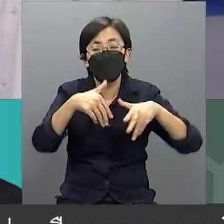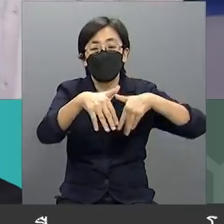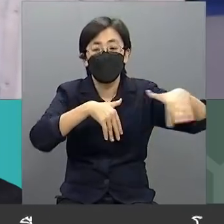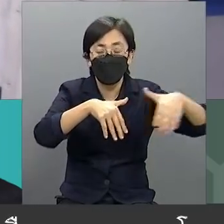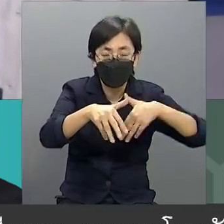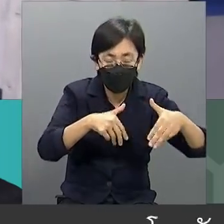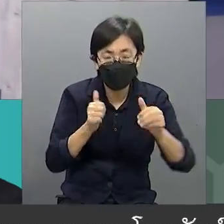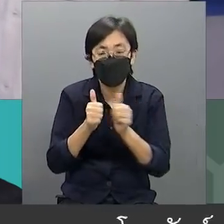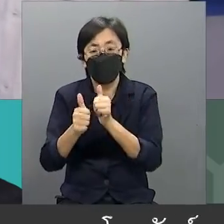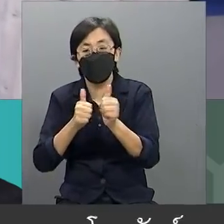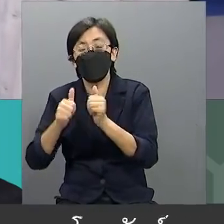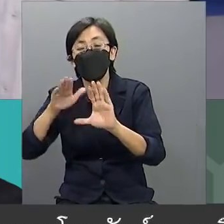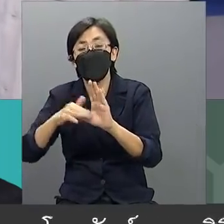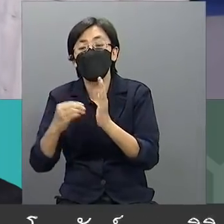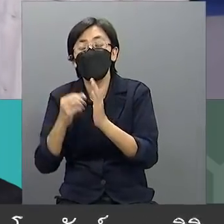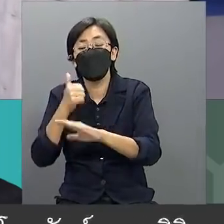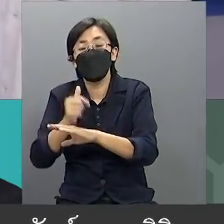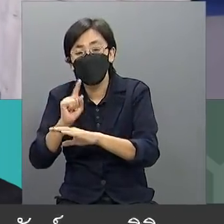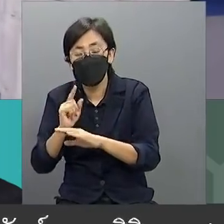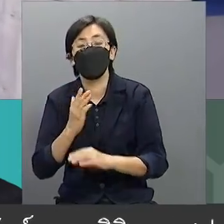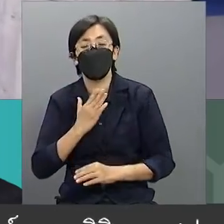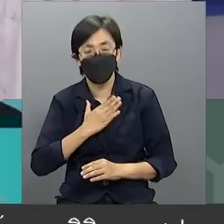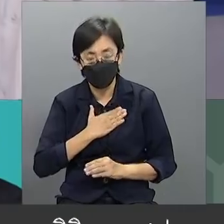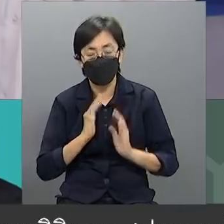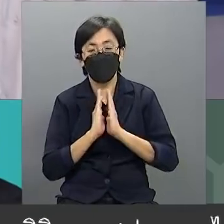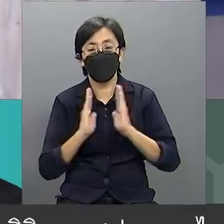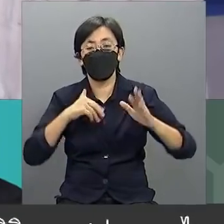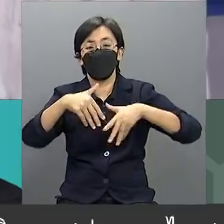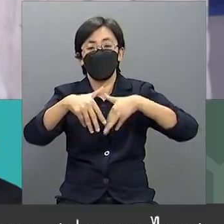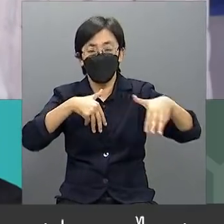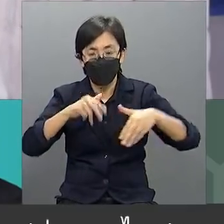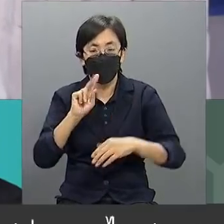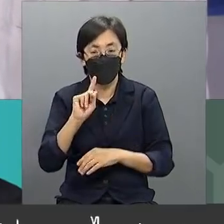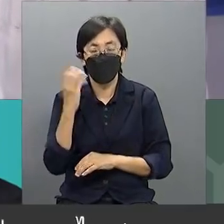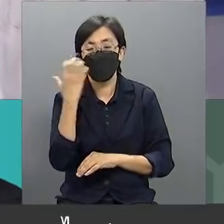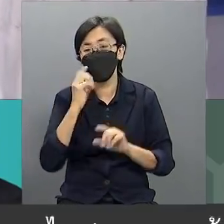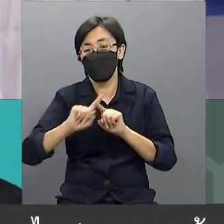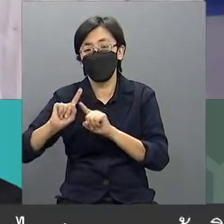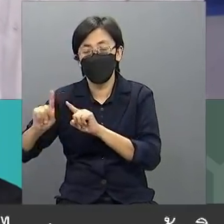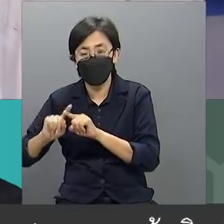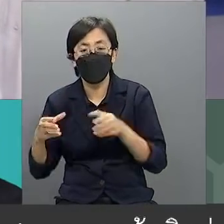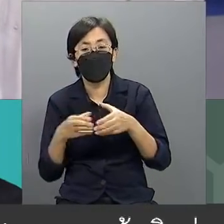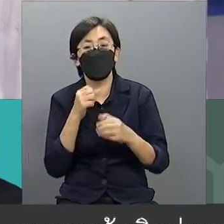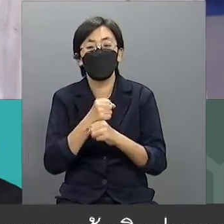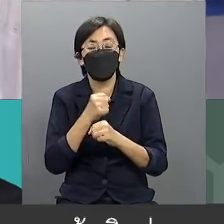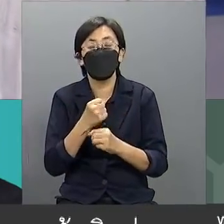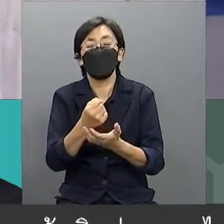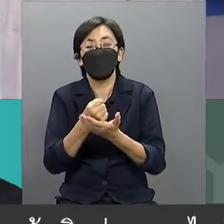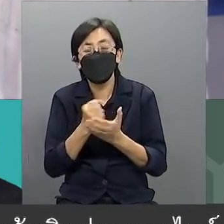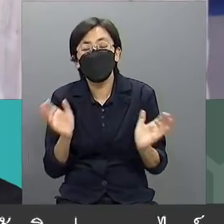ขอบคุณนะครับประชาชนทุกคนนะครับขอบคุณสื่อมวลชนนะครับขอบคุณทีมงานเบื้องหลังนะครับขอบคุณ